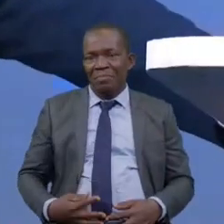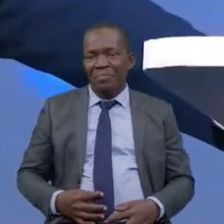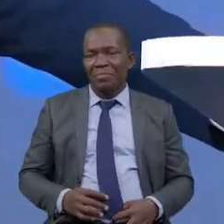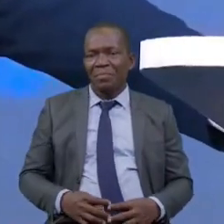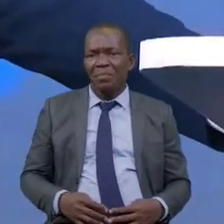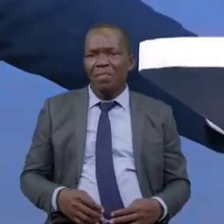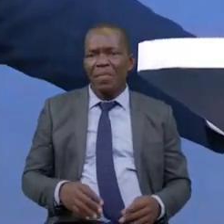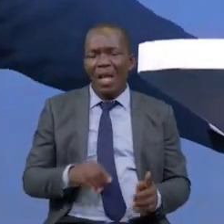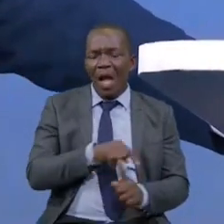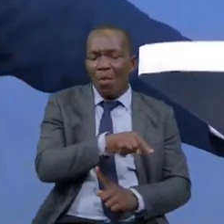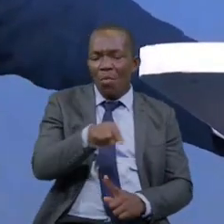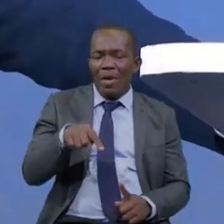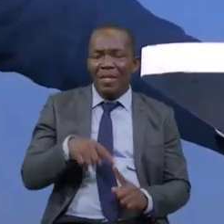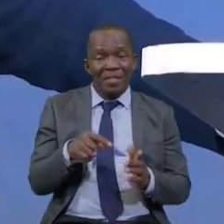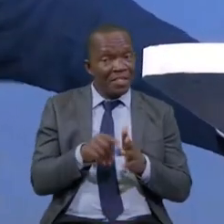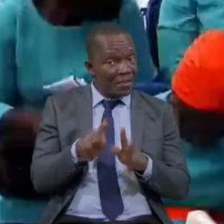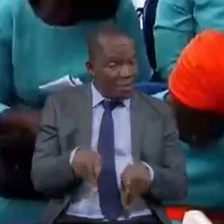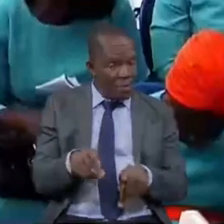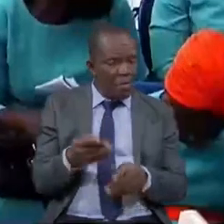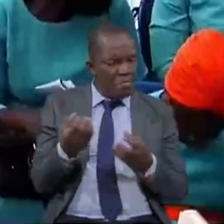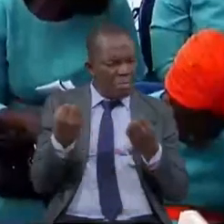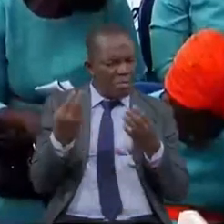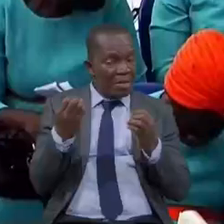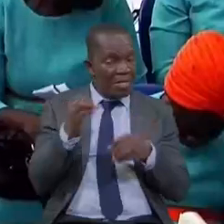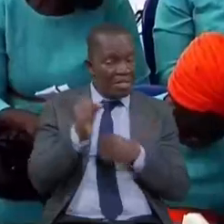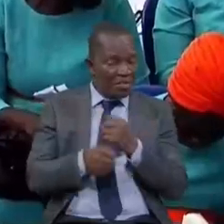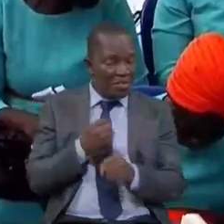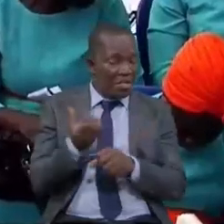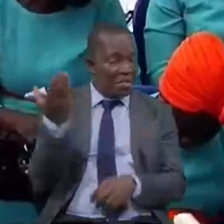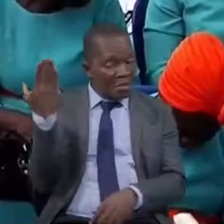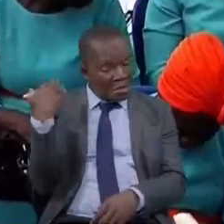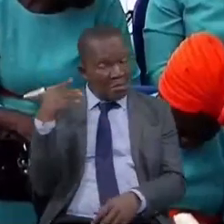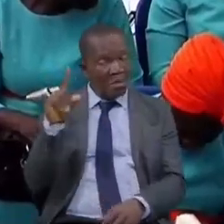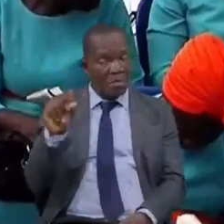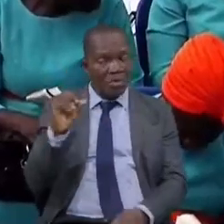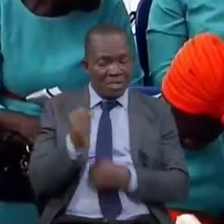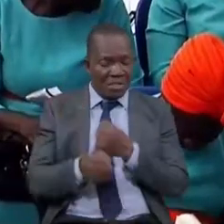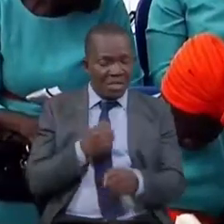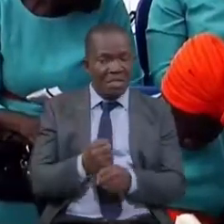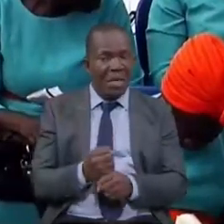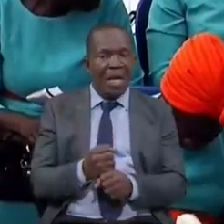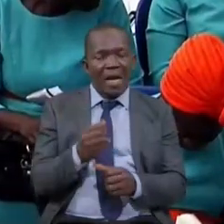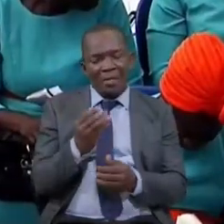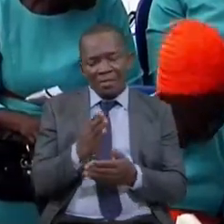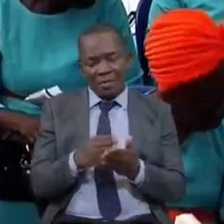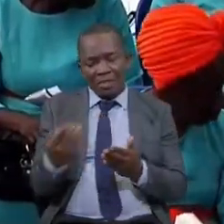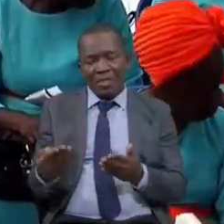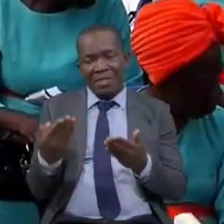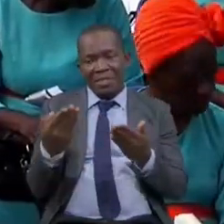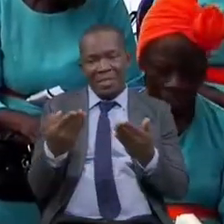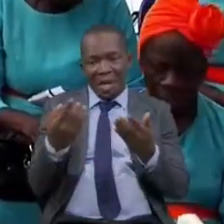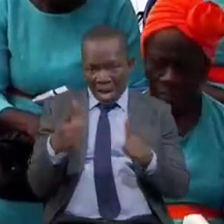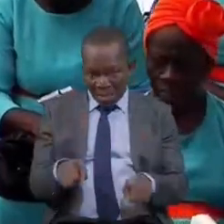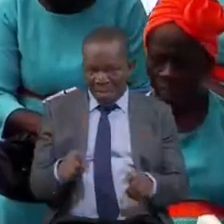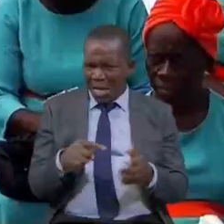Quand il y a des années même, il y a même 20 ans de cela, quelque chose est arrivé et la main dont ils renfloient la mine, la main dont ils se mettent